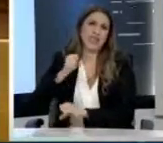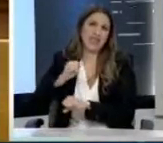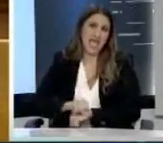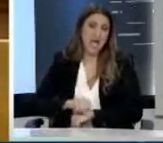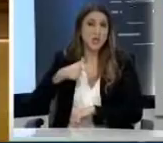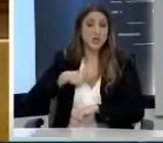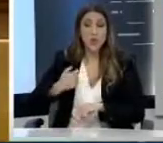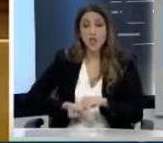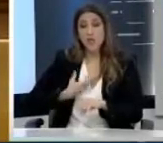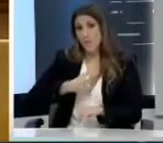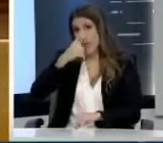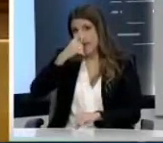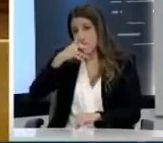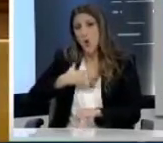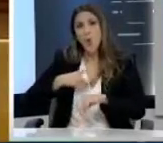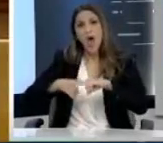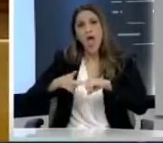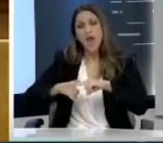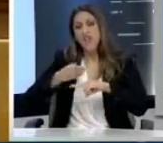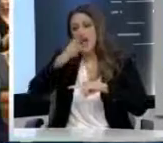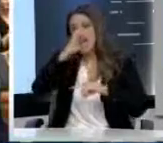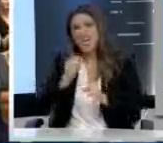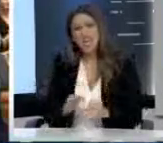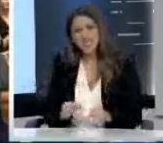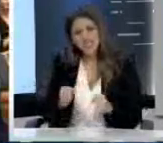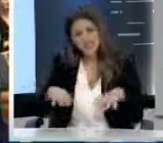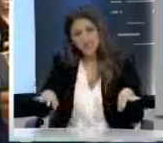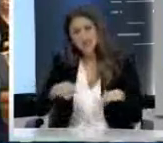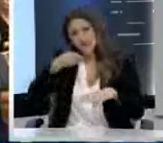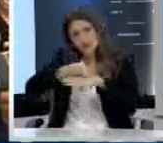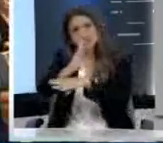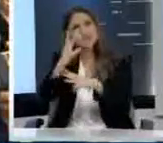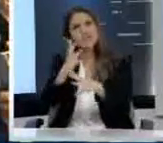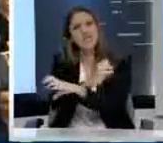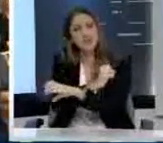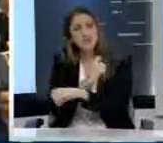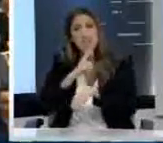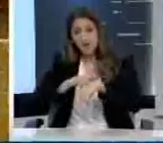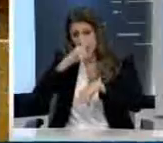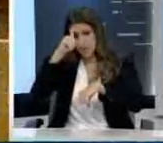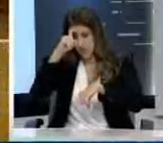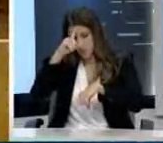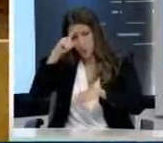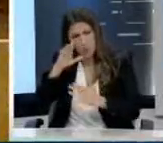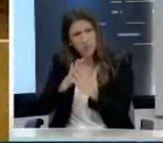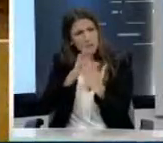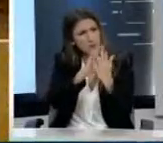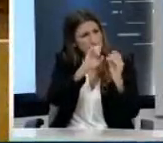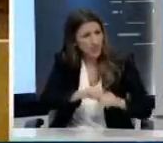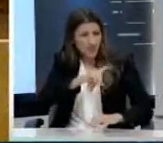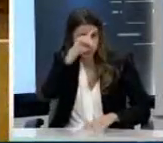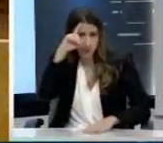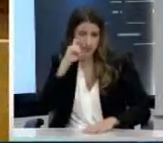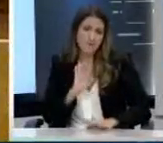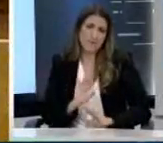κάνουμε κάτι. Είναι δύσκολο να εξηγήσει κανείς τις δυσκολίες που είχαμε. Το πόσο